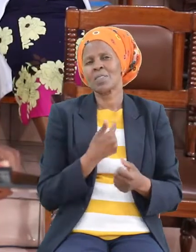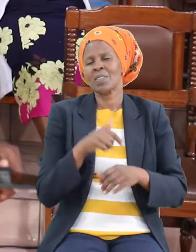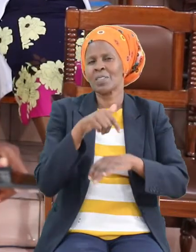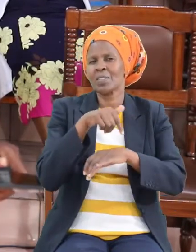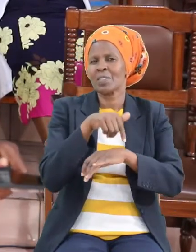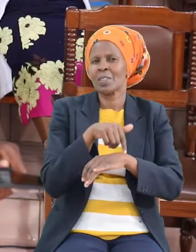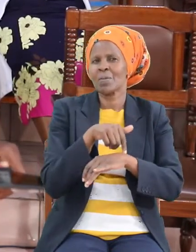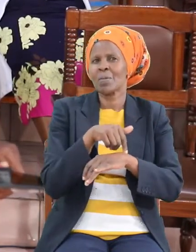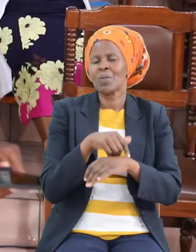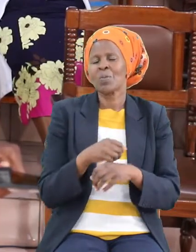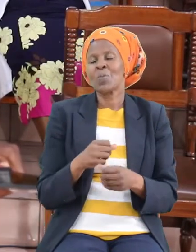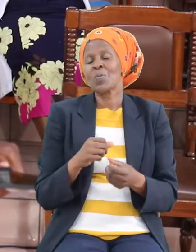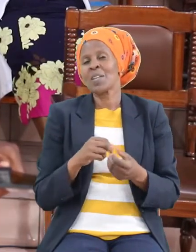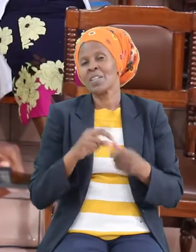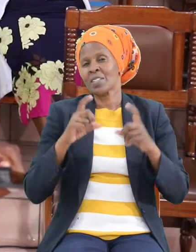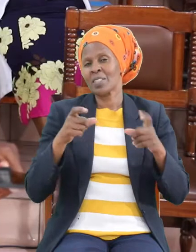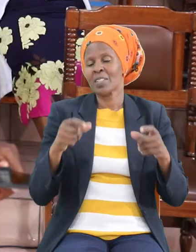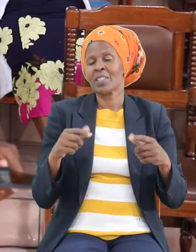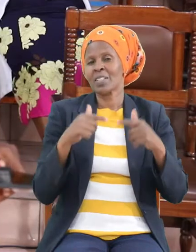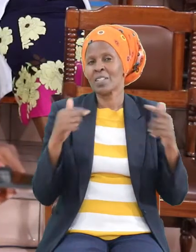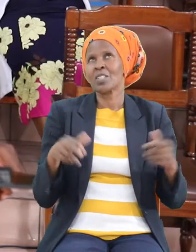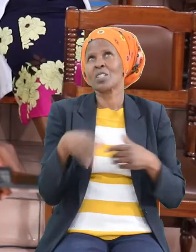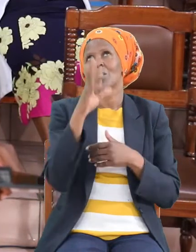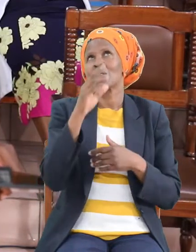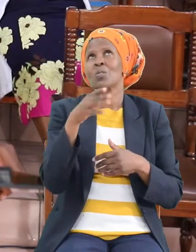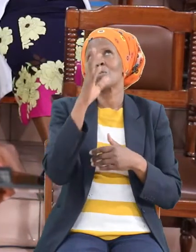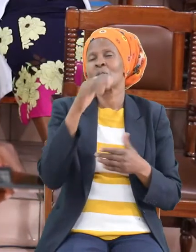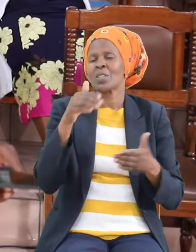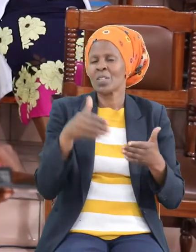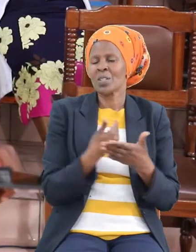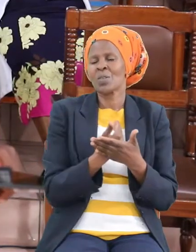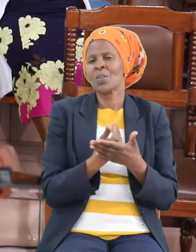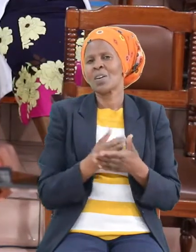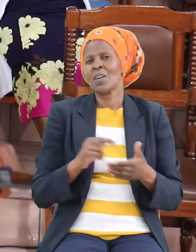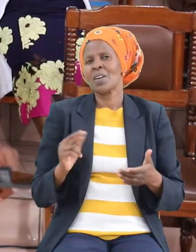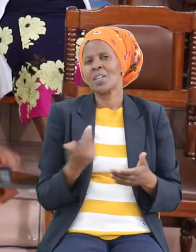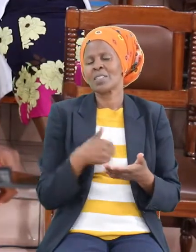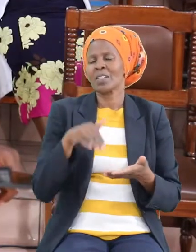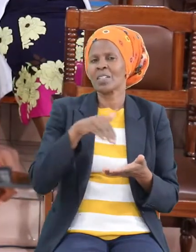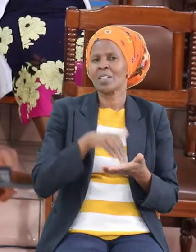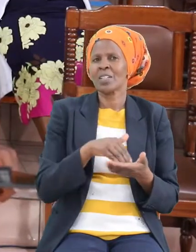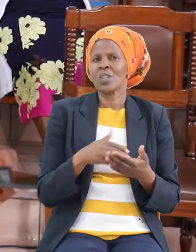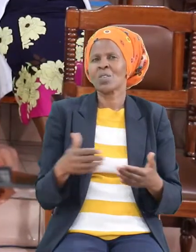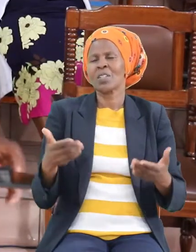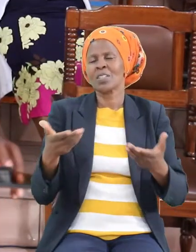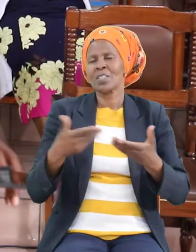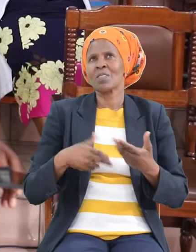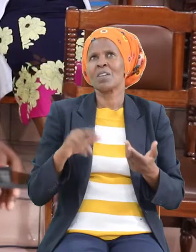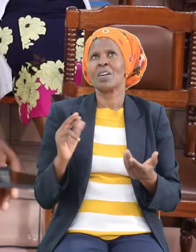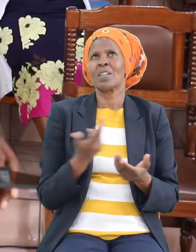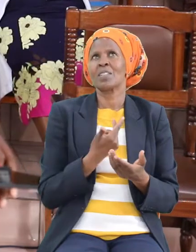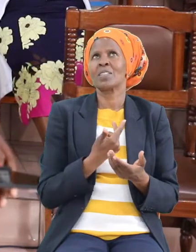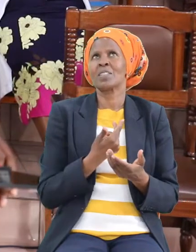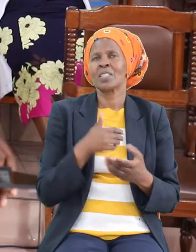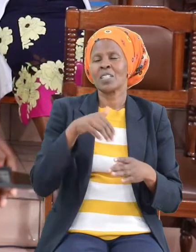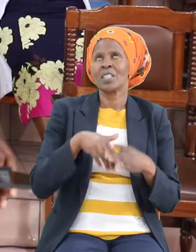Bwana tumetenda dhambi, unakuja unatufanya upya tena, unatukubali